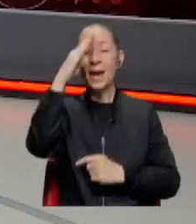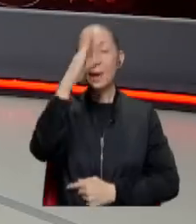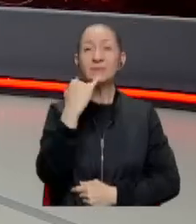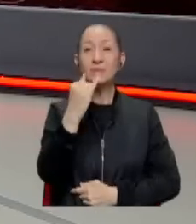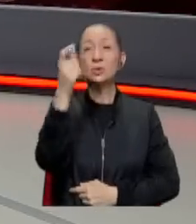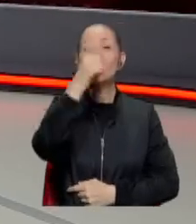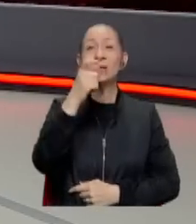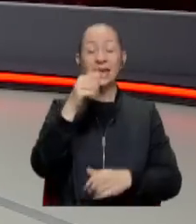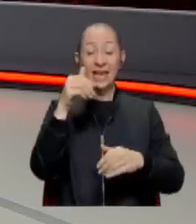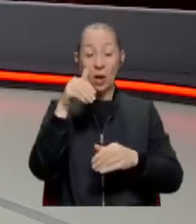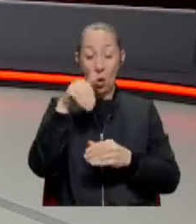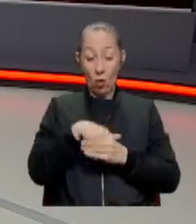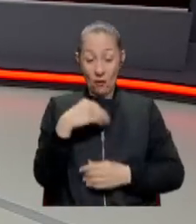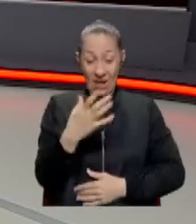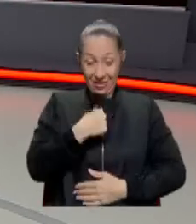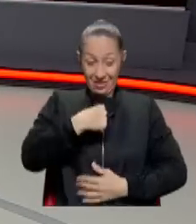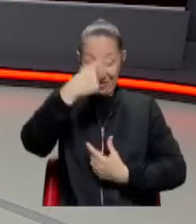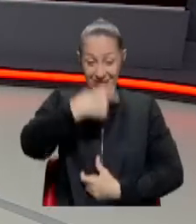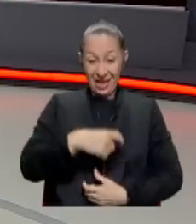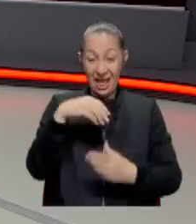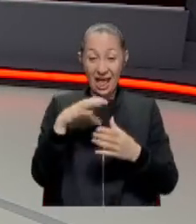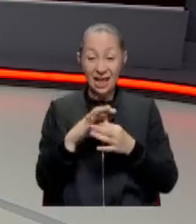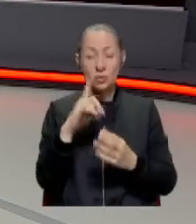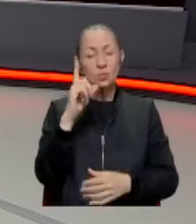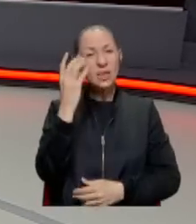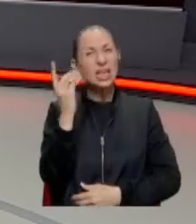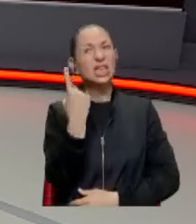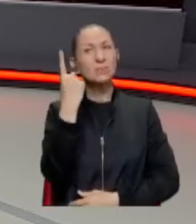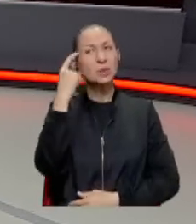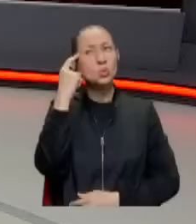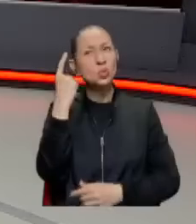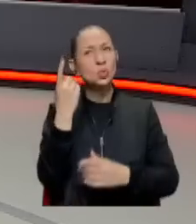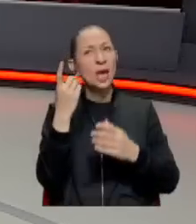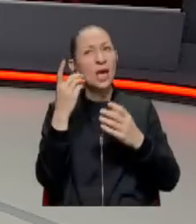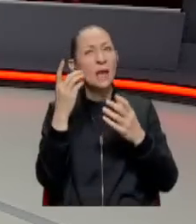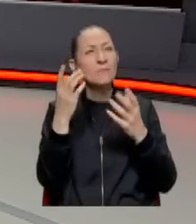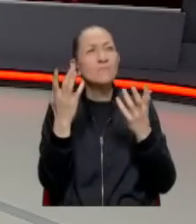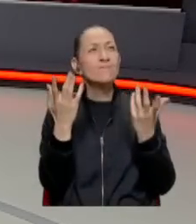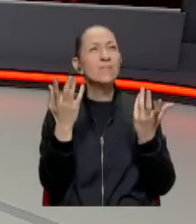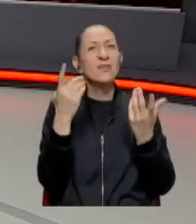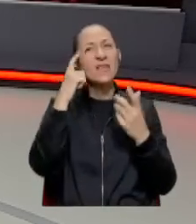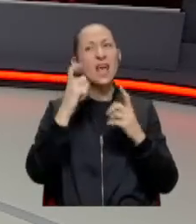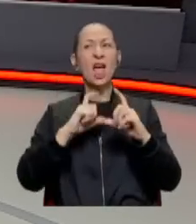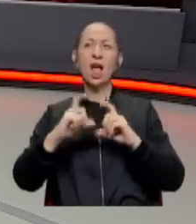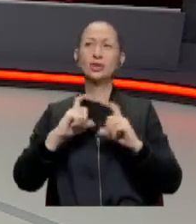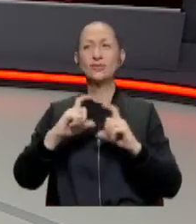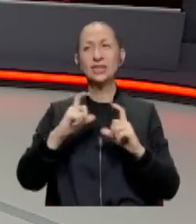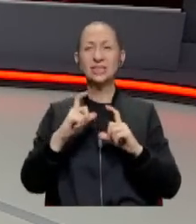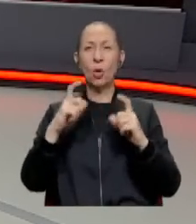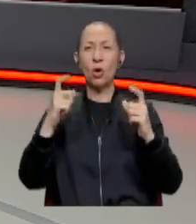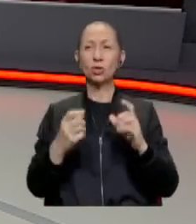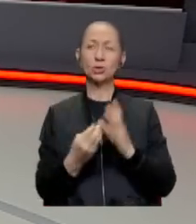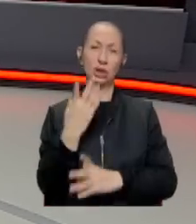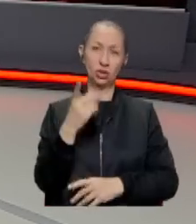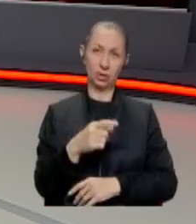ziyareti Türkiye'de seçmenle ilgili ilginç bir kanaat dalgalanması Efendim Fikir alışverişi ortamı falan